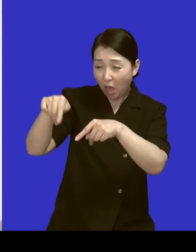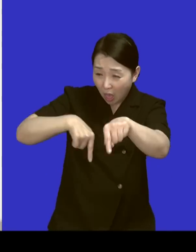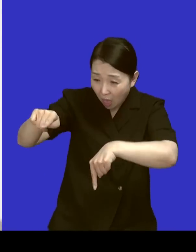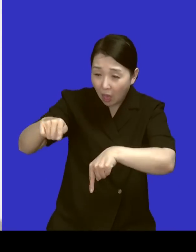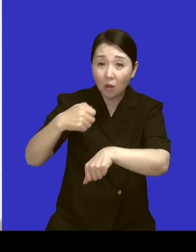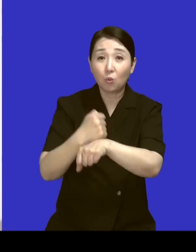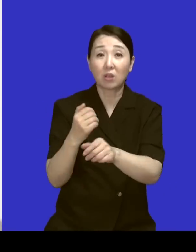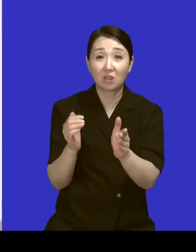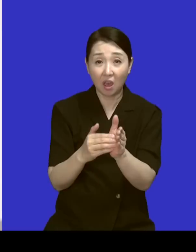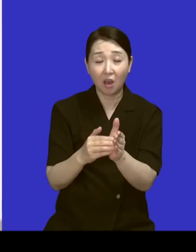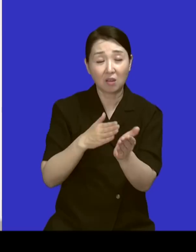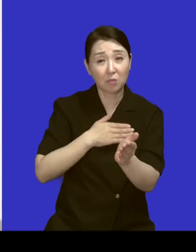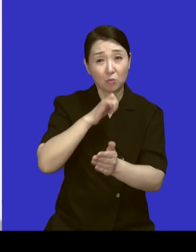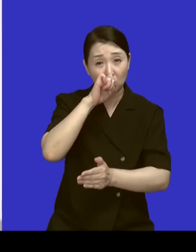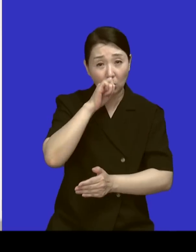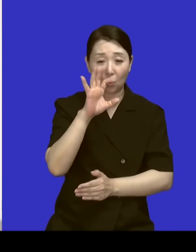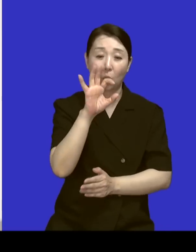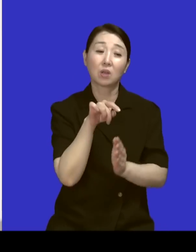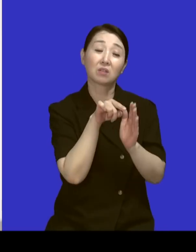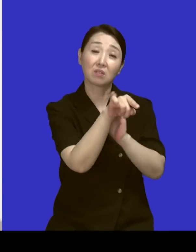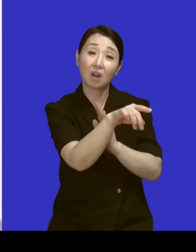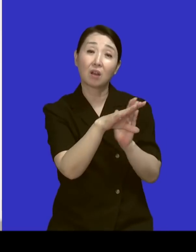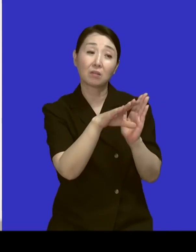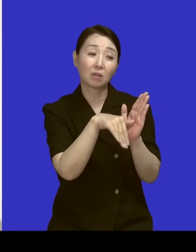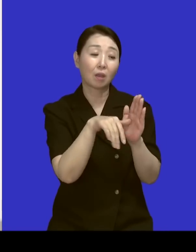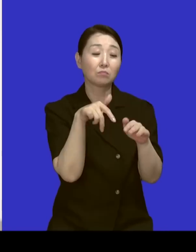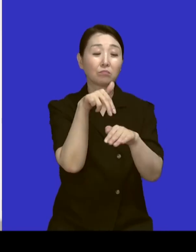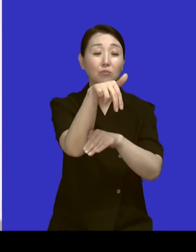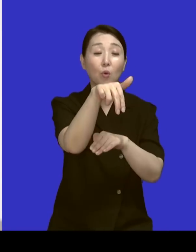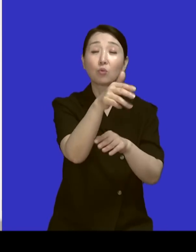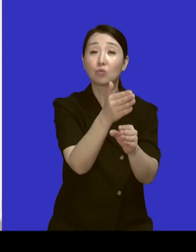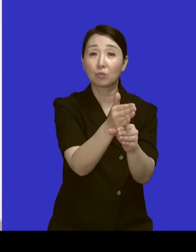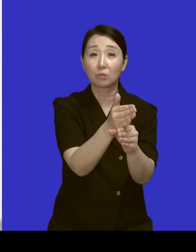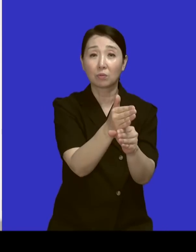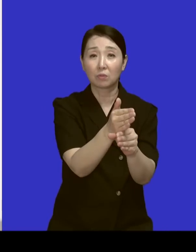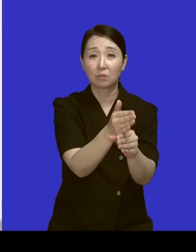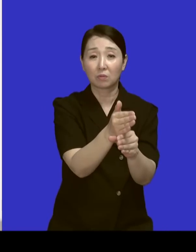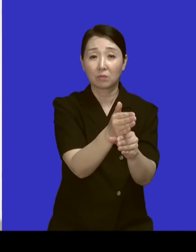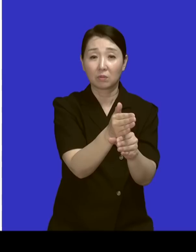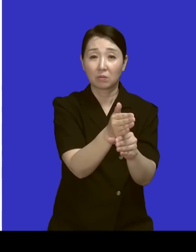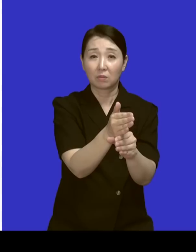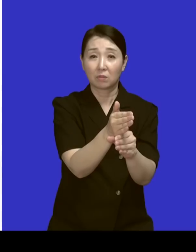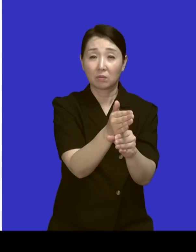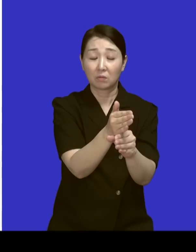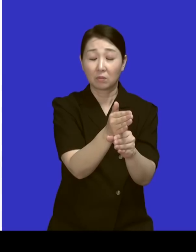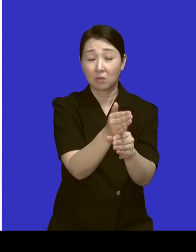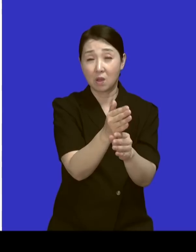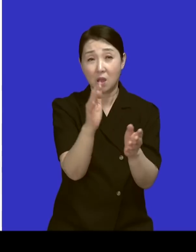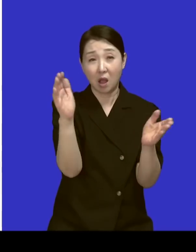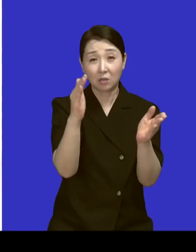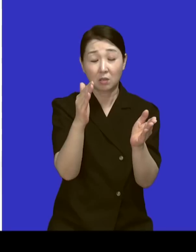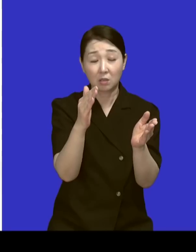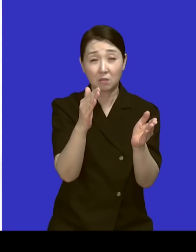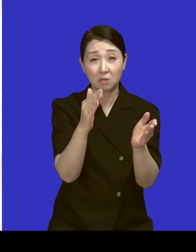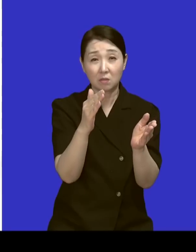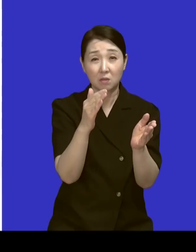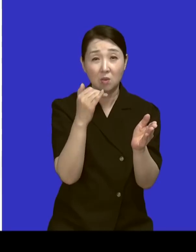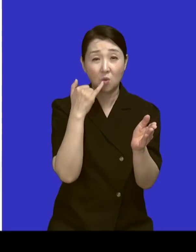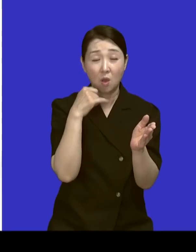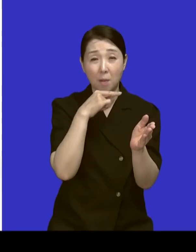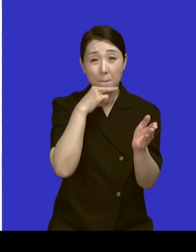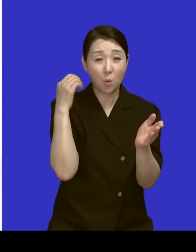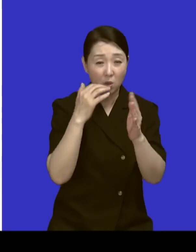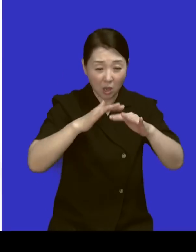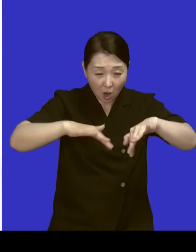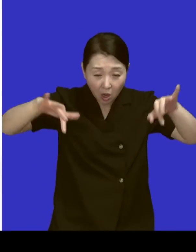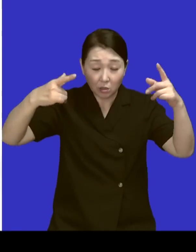어. 그러고 이제 화장실에 가려고 보도를 겪고 있었는데 보도에 있는 아이들이 마치 홍해가 갈라지는 것처럼 예.